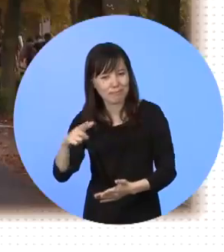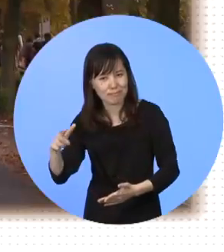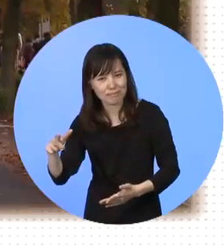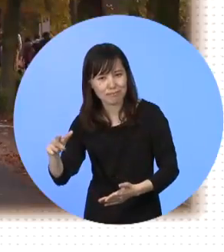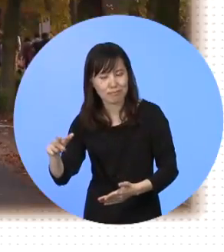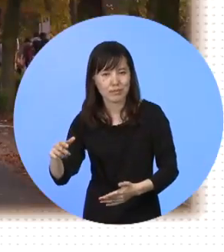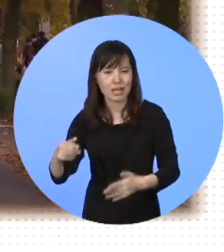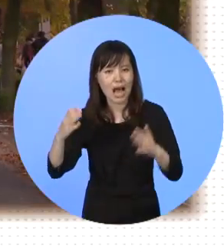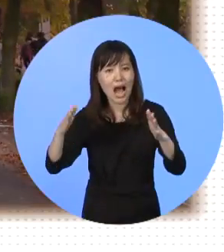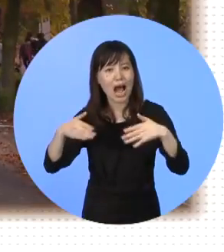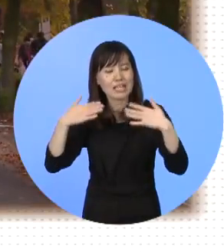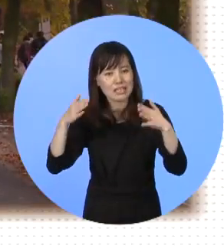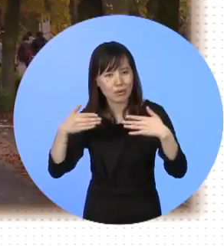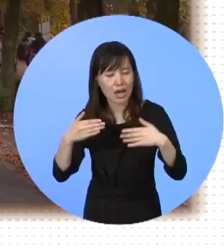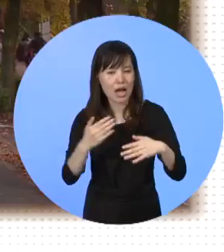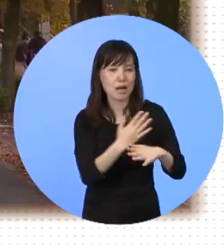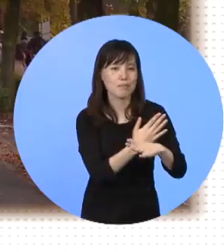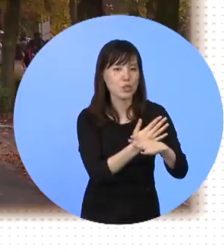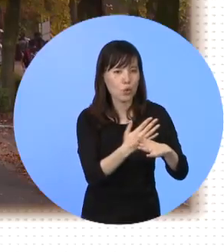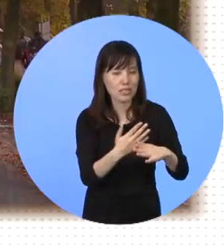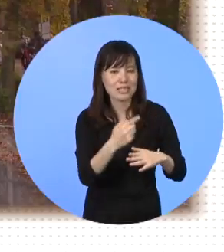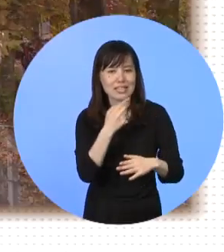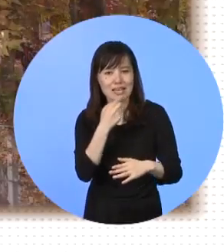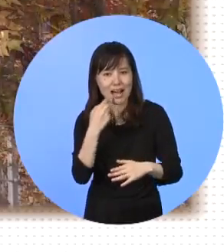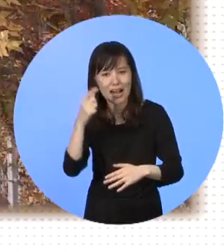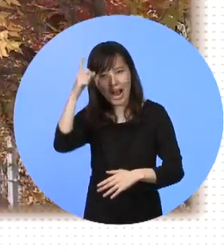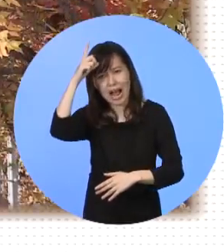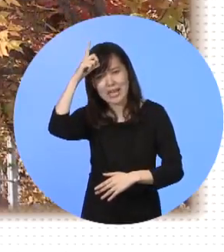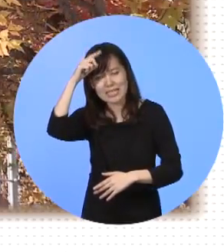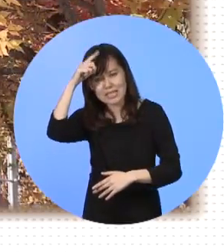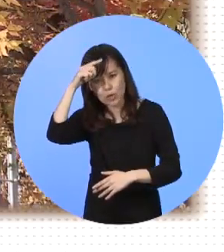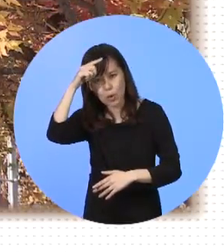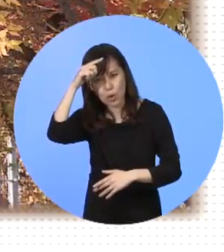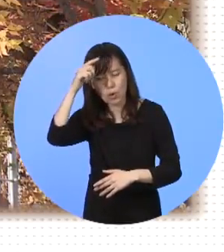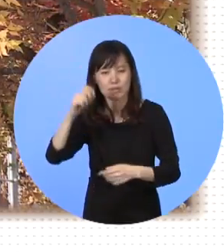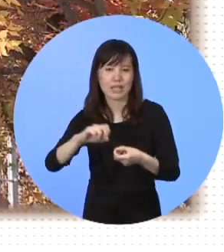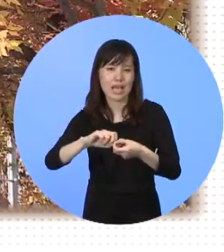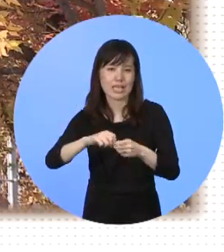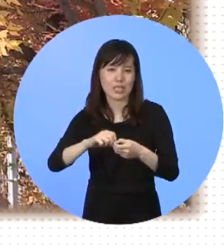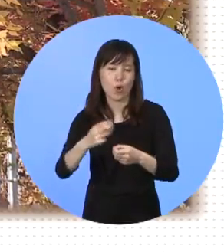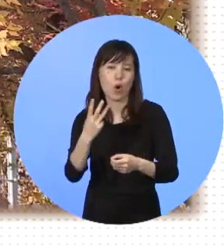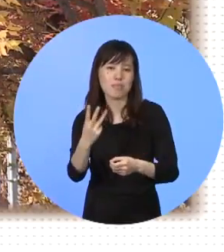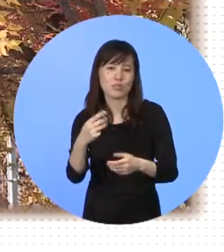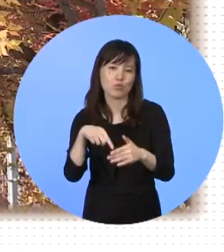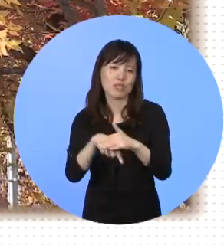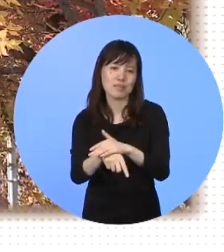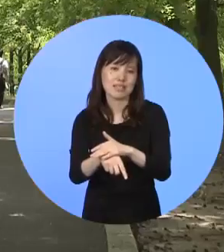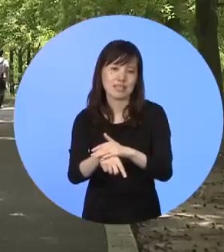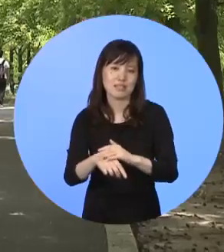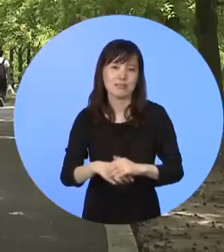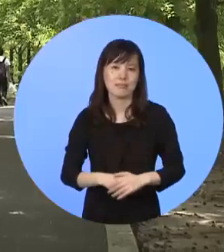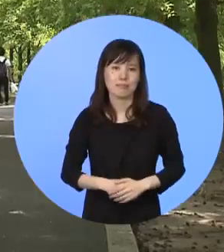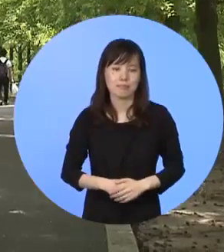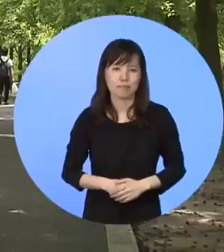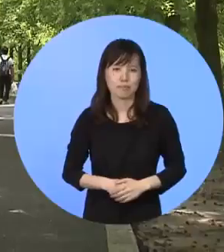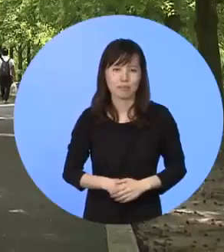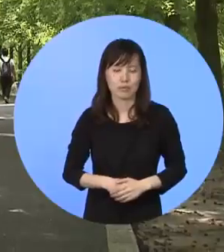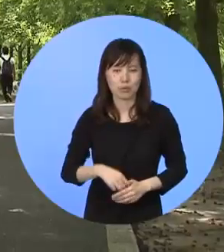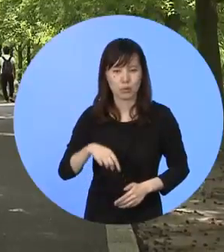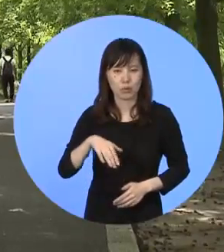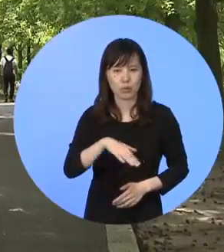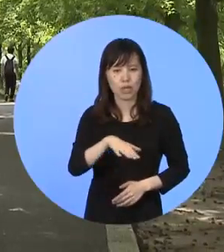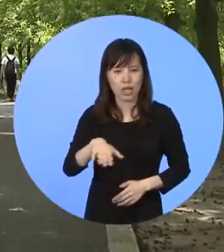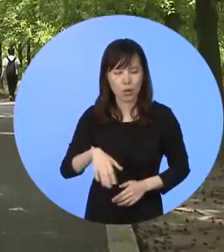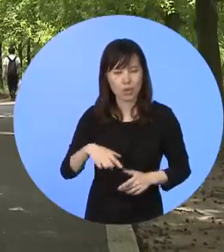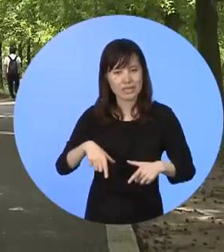い、秋は緑、赤、それから黄色になる木もありますから、それで3色ということだと思います。富士城台の部分は3